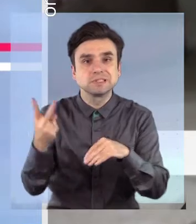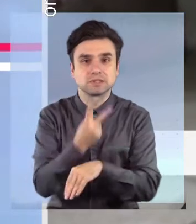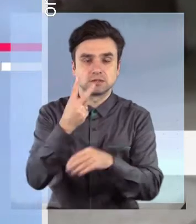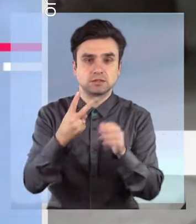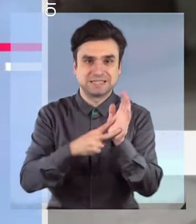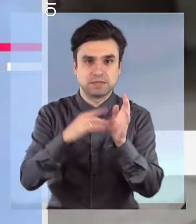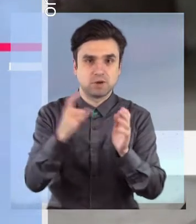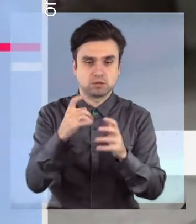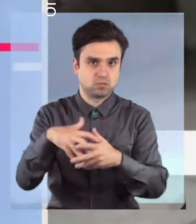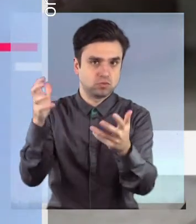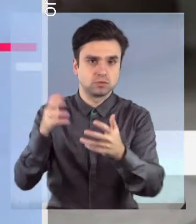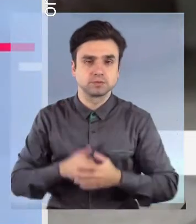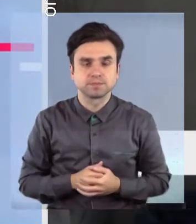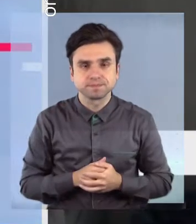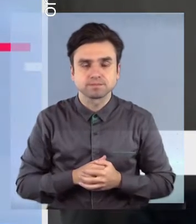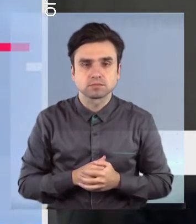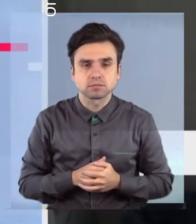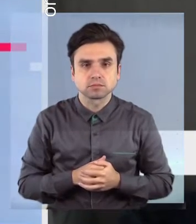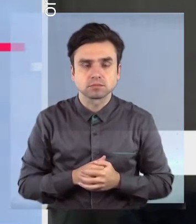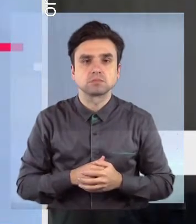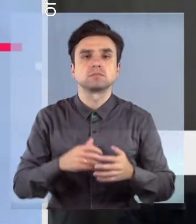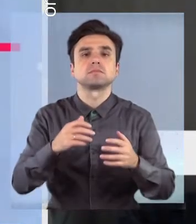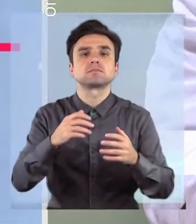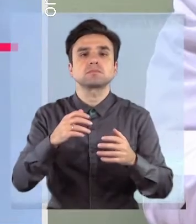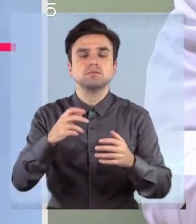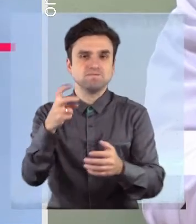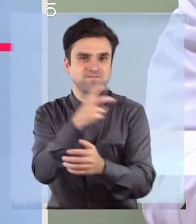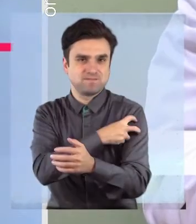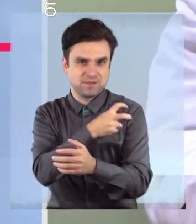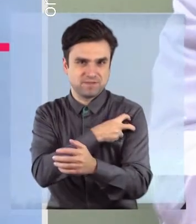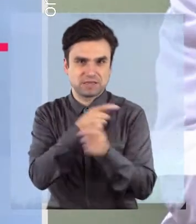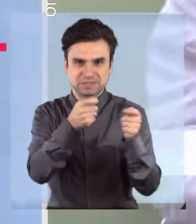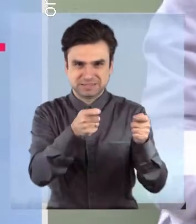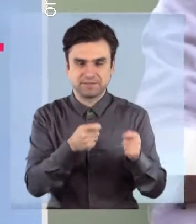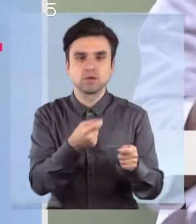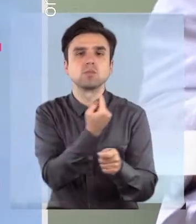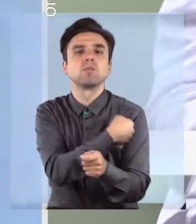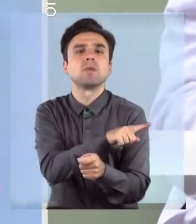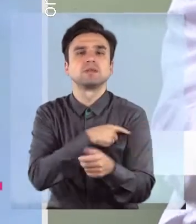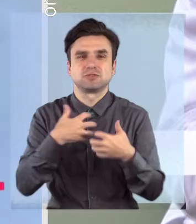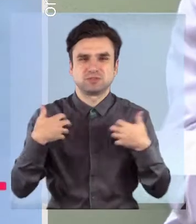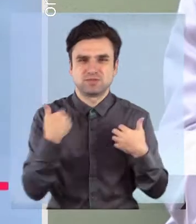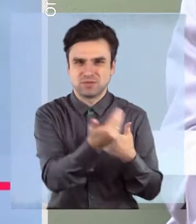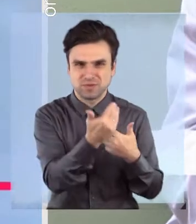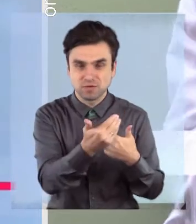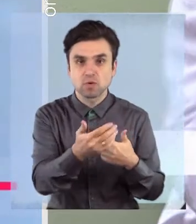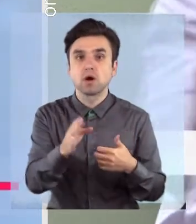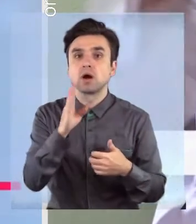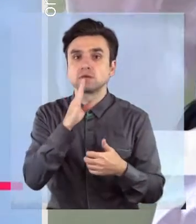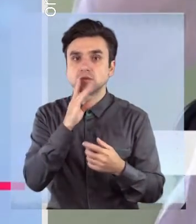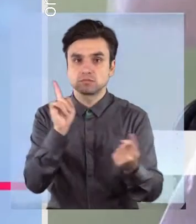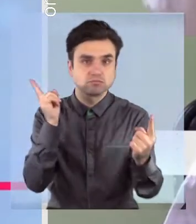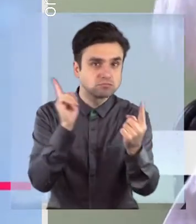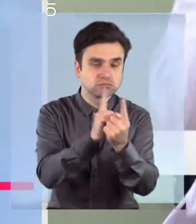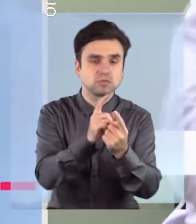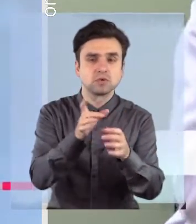Скандал у ветеринарці. Лікар звинувачує зоозахисників у нападі. А в ответ она, эта девушка, достала баллончик